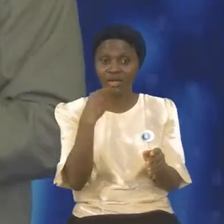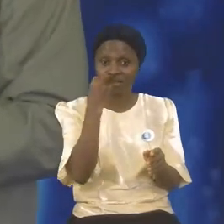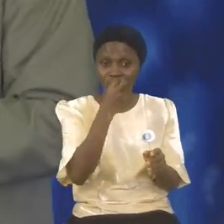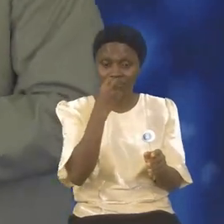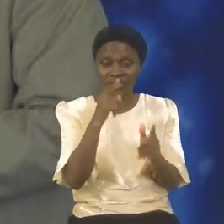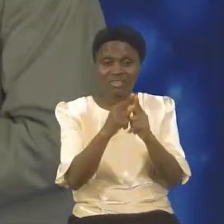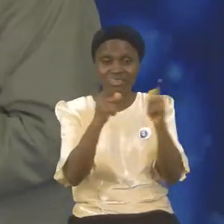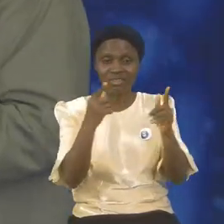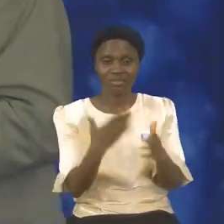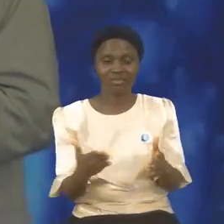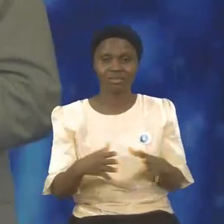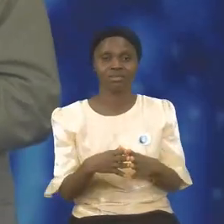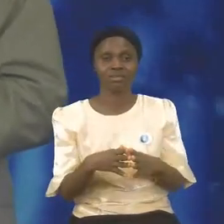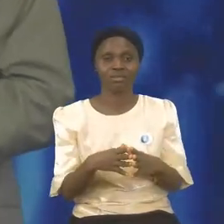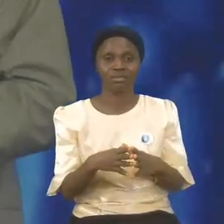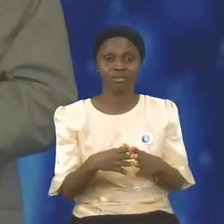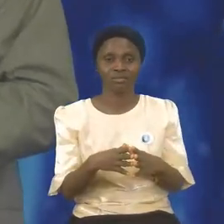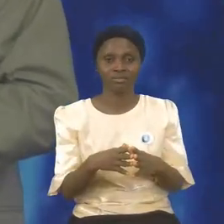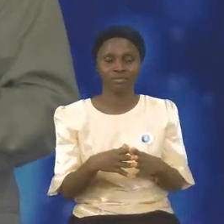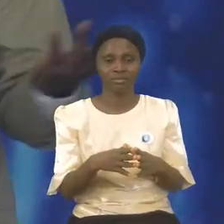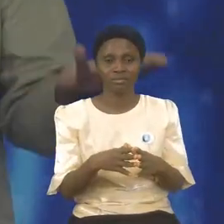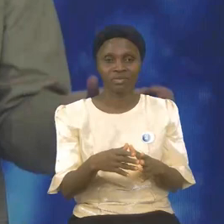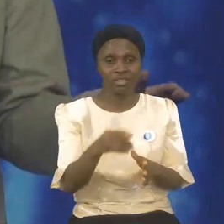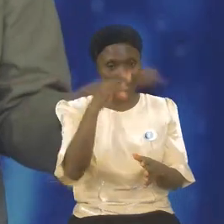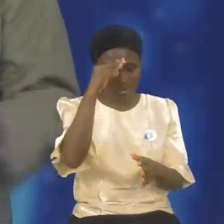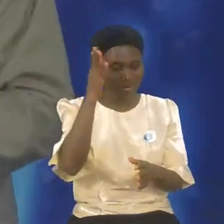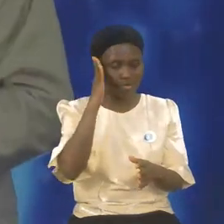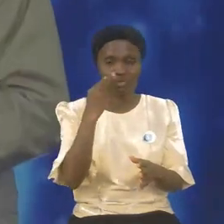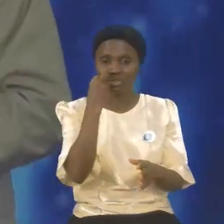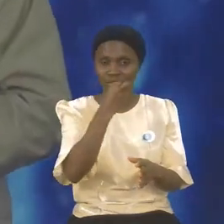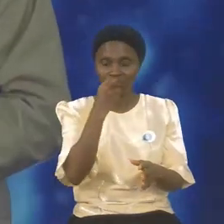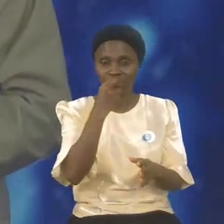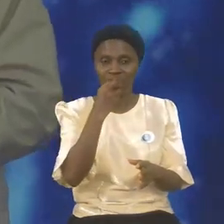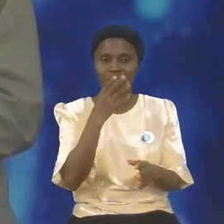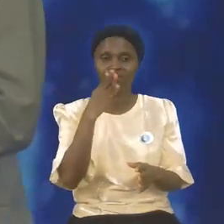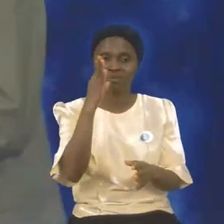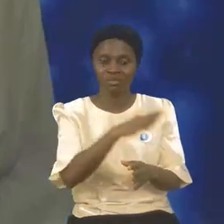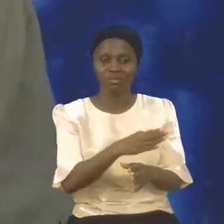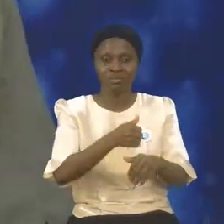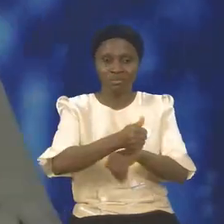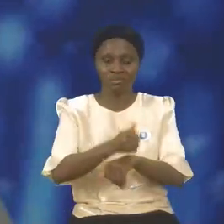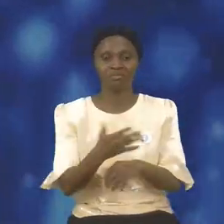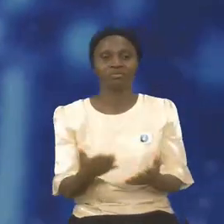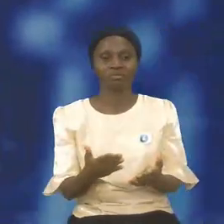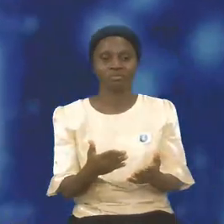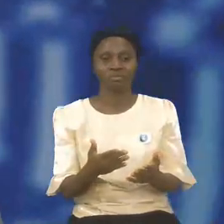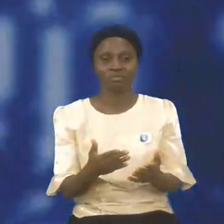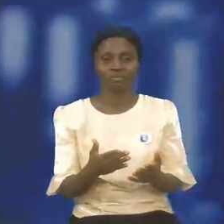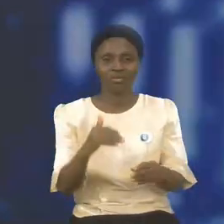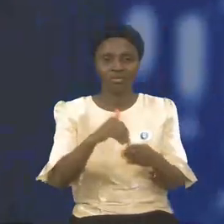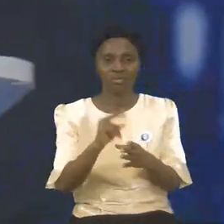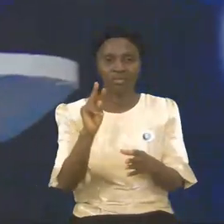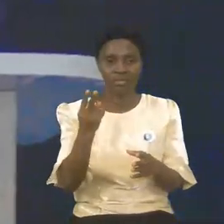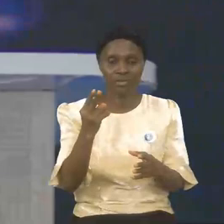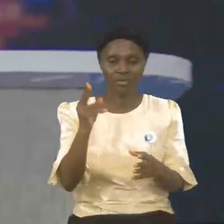l'intelligence des hommes qui parlaient une bouche qui parlait avec arrogance il va pourrir